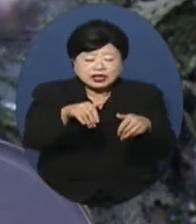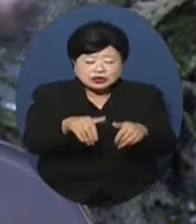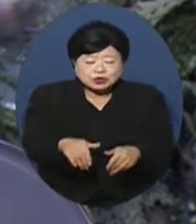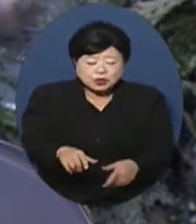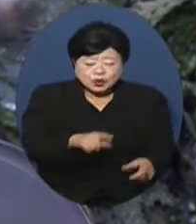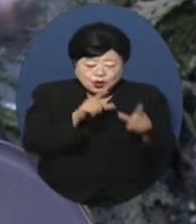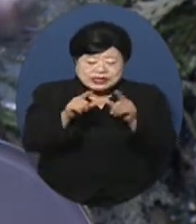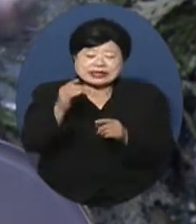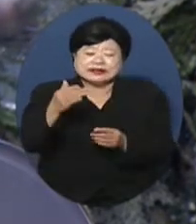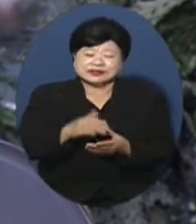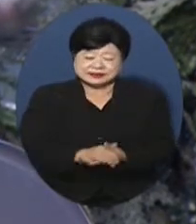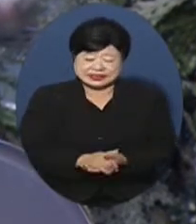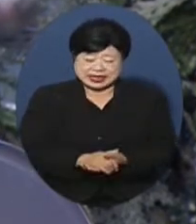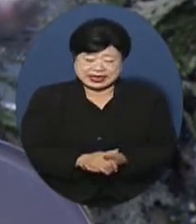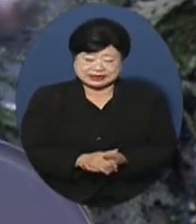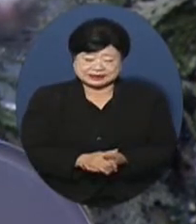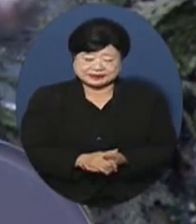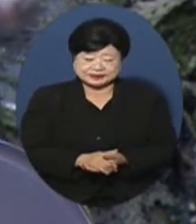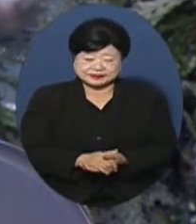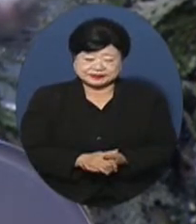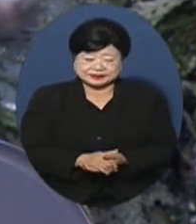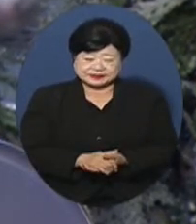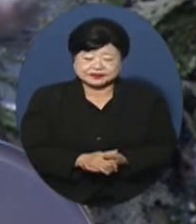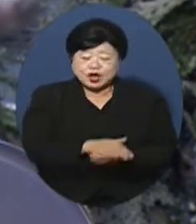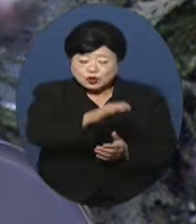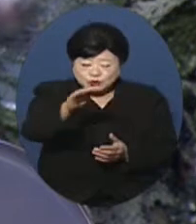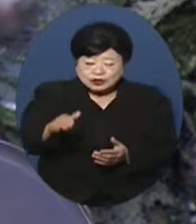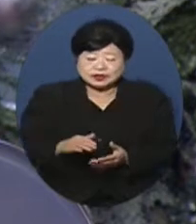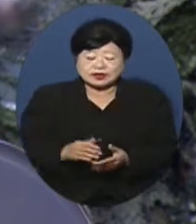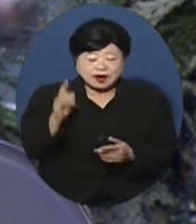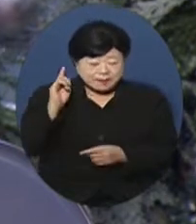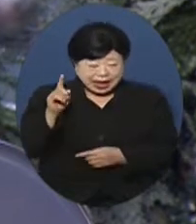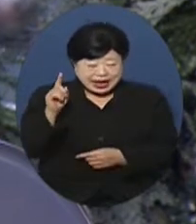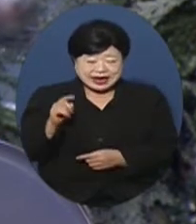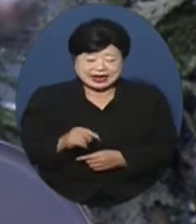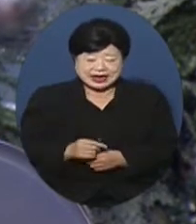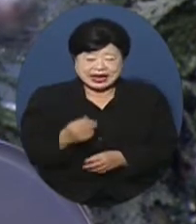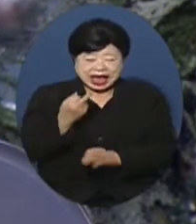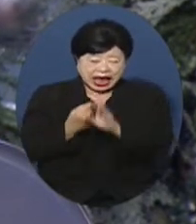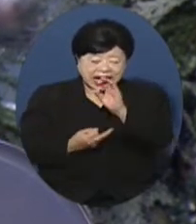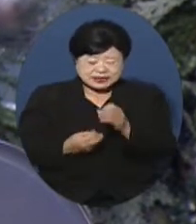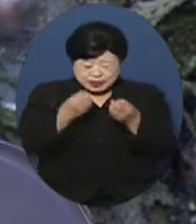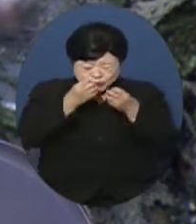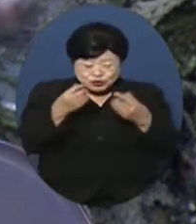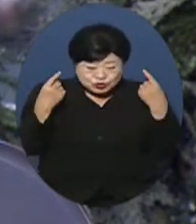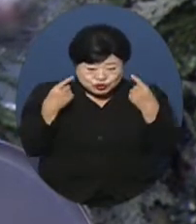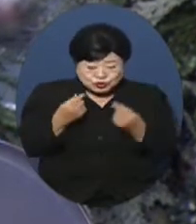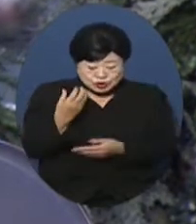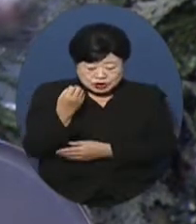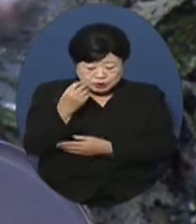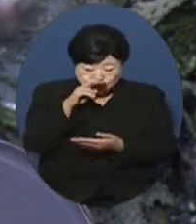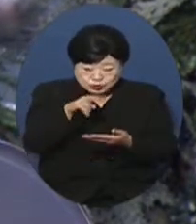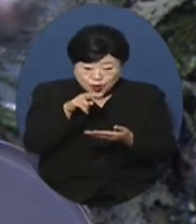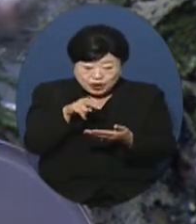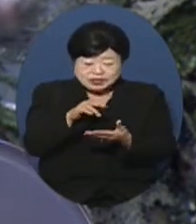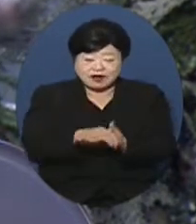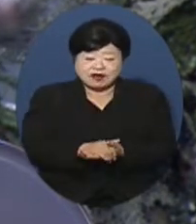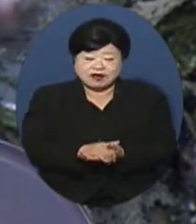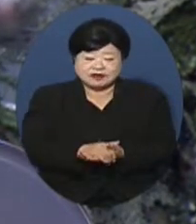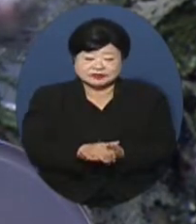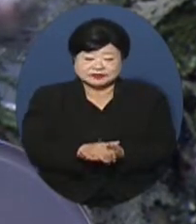산에 될 것입니다 우리는 내일 아침 유시 나 신문을 보면서